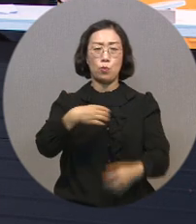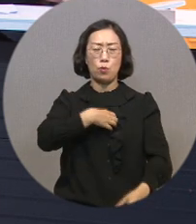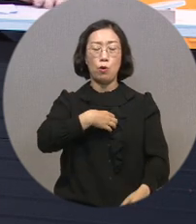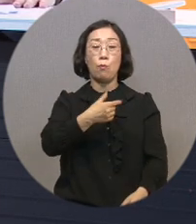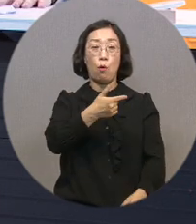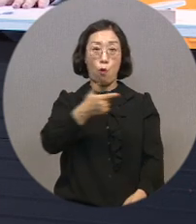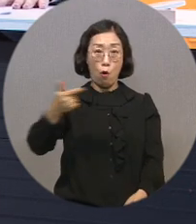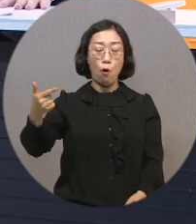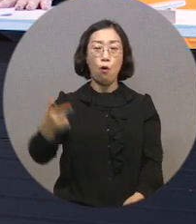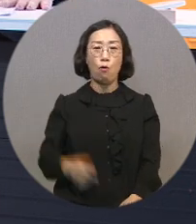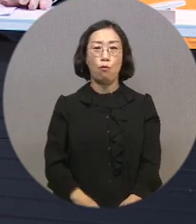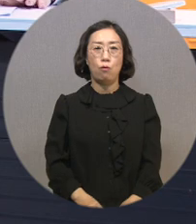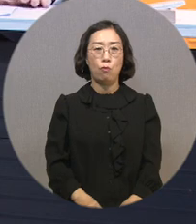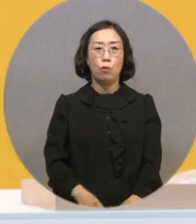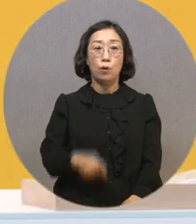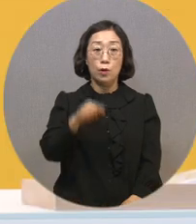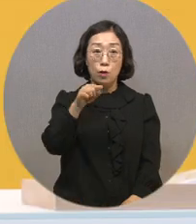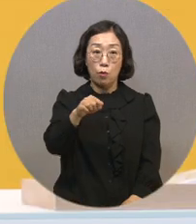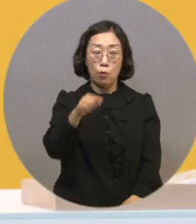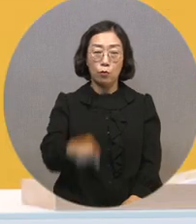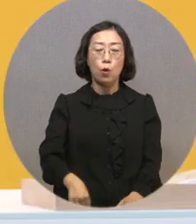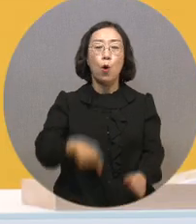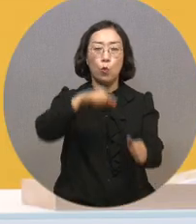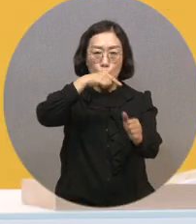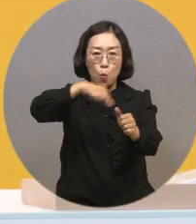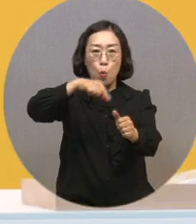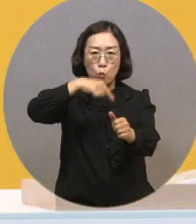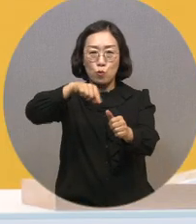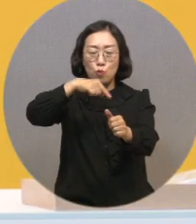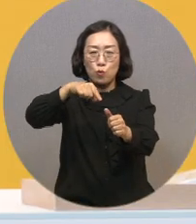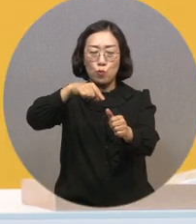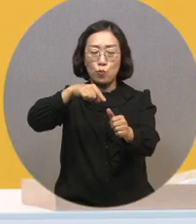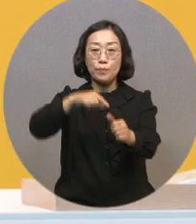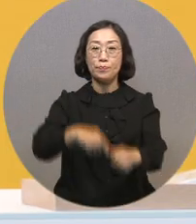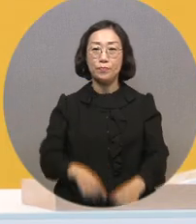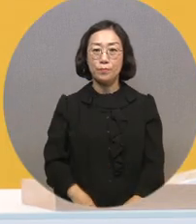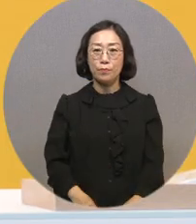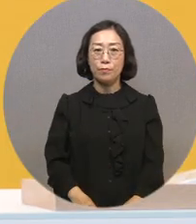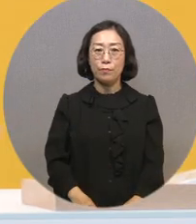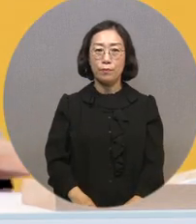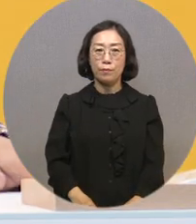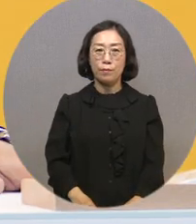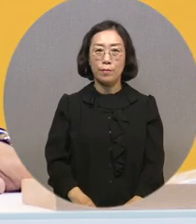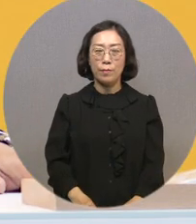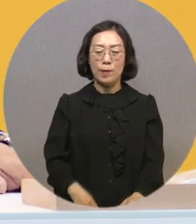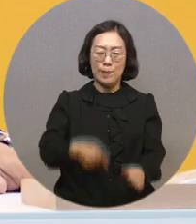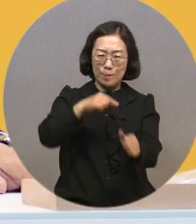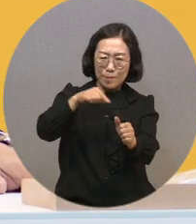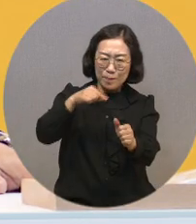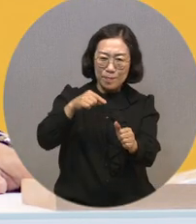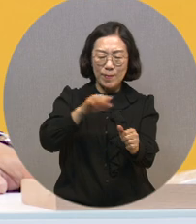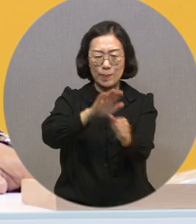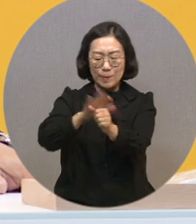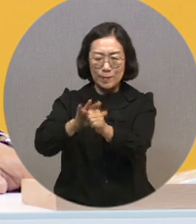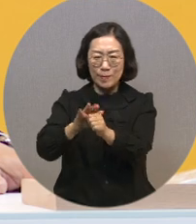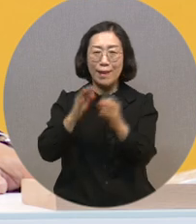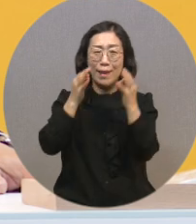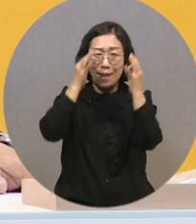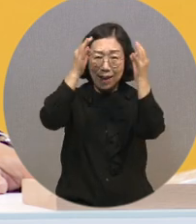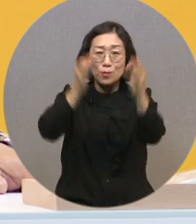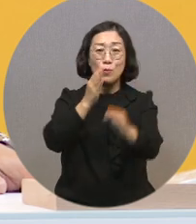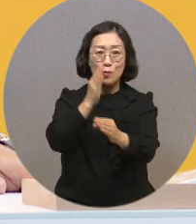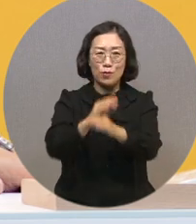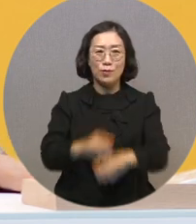것이다. 이런 것도 우리가 교육적으로 안전망 구축을 위해서 교육을 지금 열심히 가르치고 있습니다만은